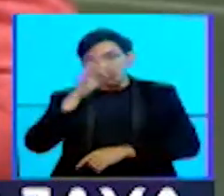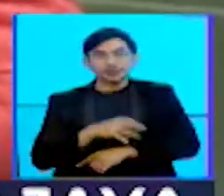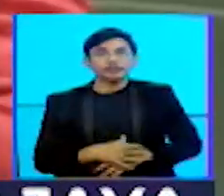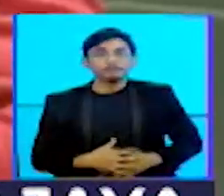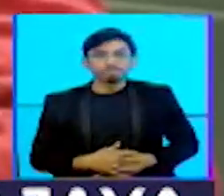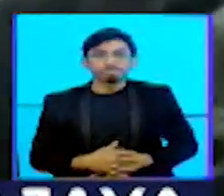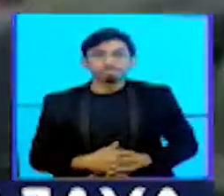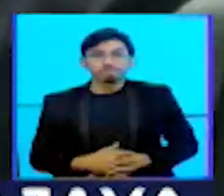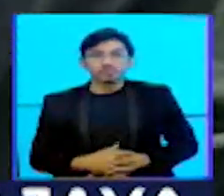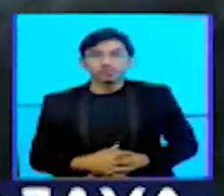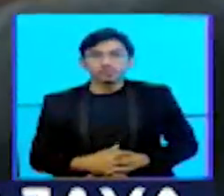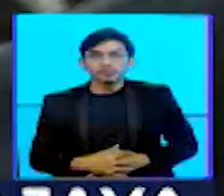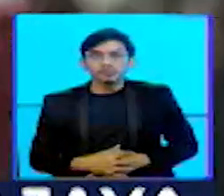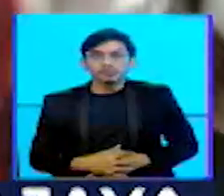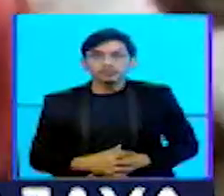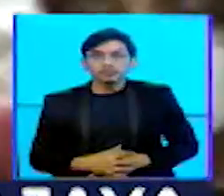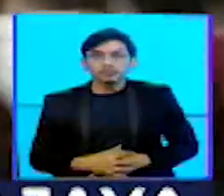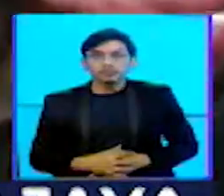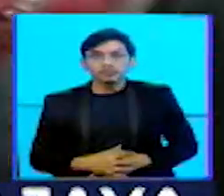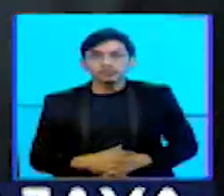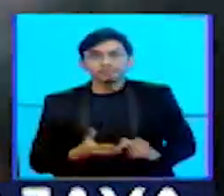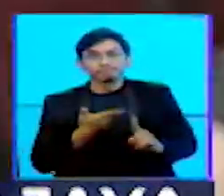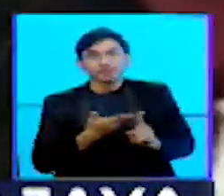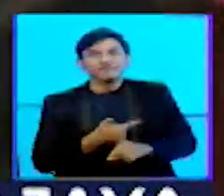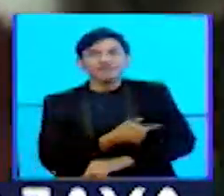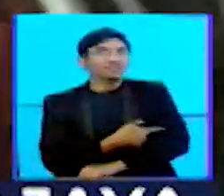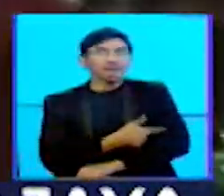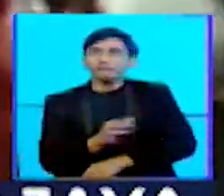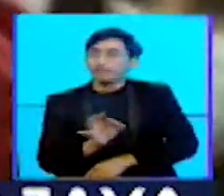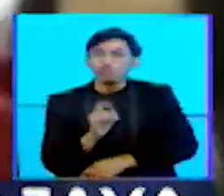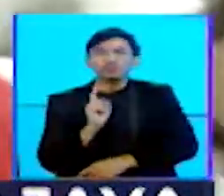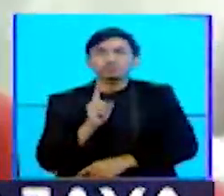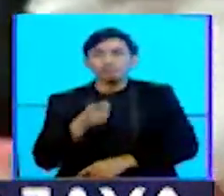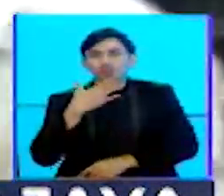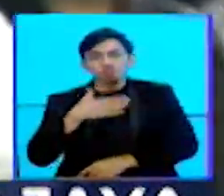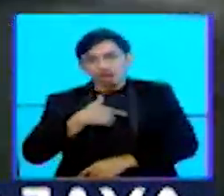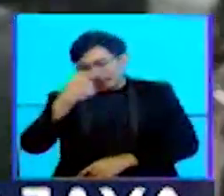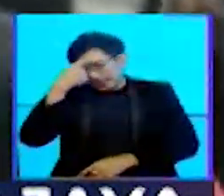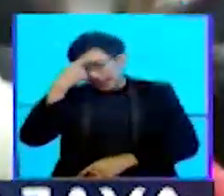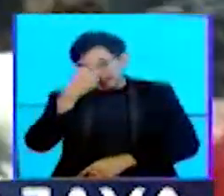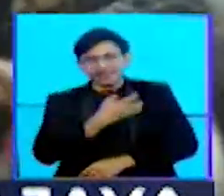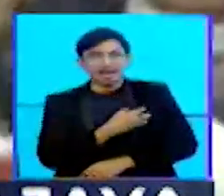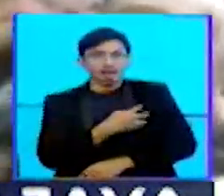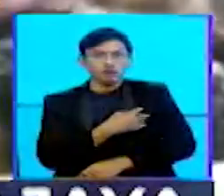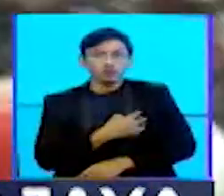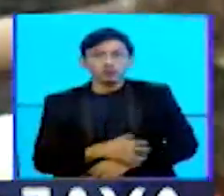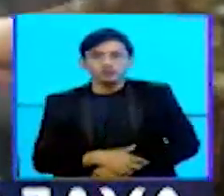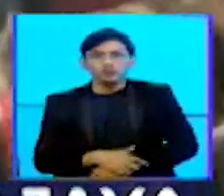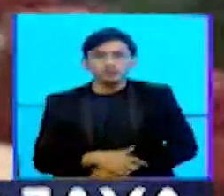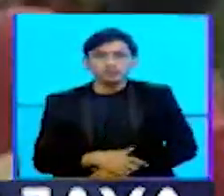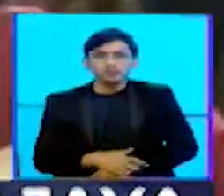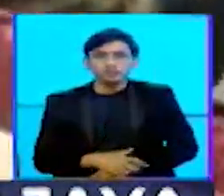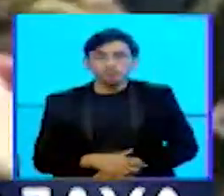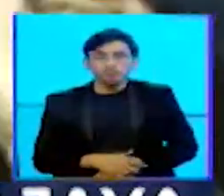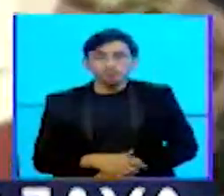belum melakukan vaksin COVID-19 dengan alasan mengidap penyakit jantung dan hepatitis. Jering datang memenuhi panggilan